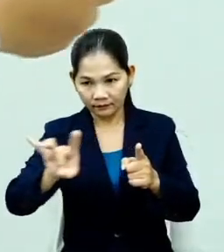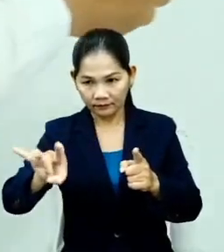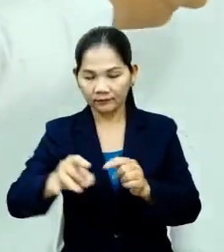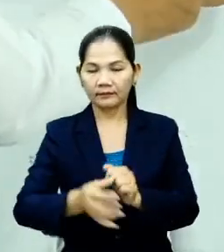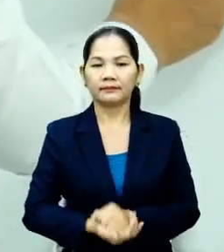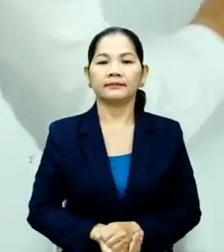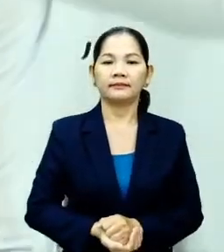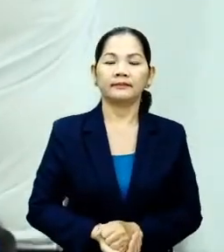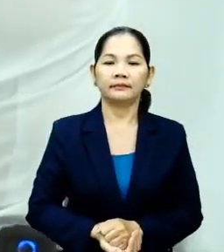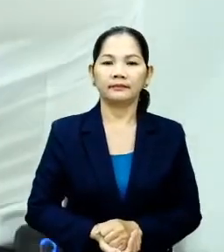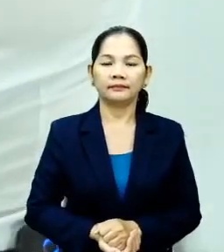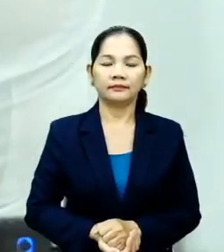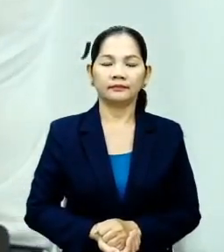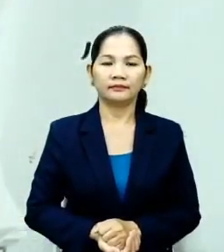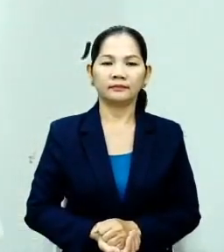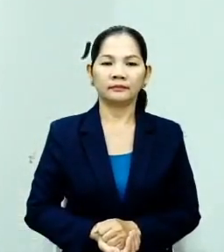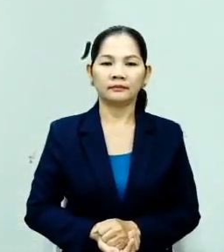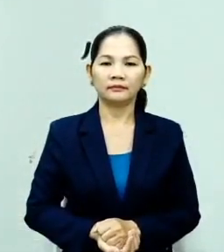nó con.